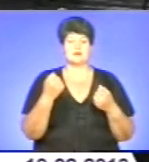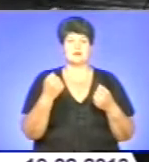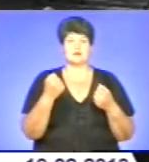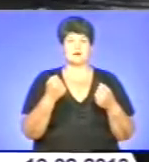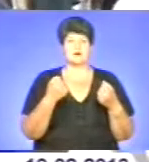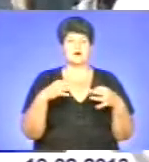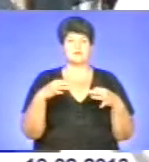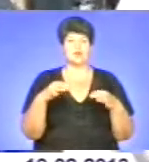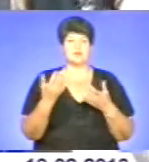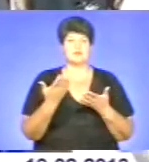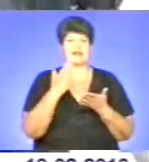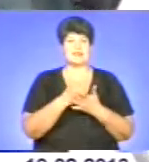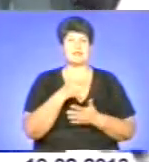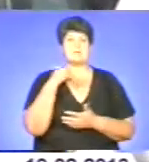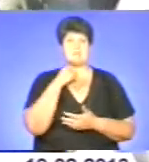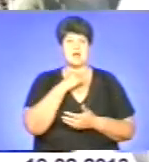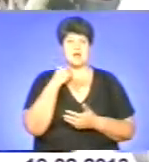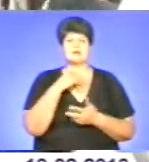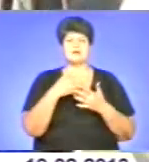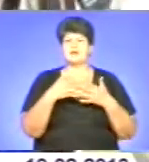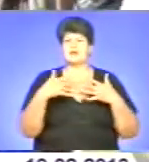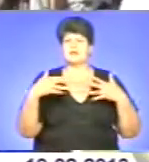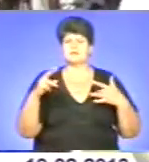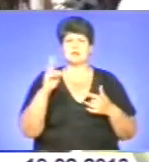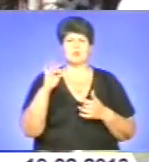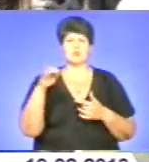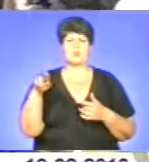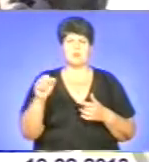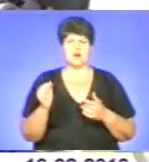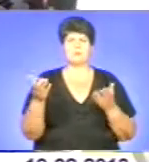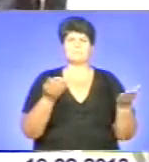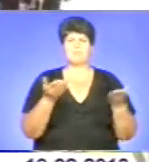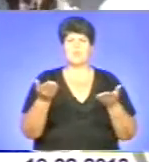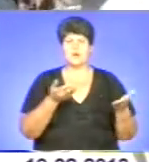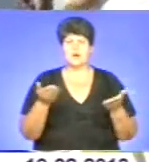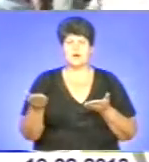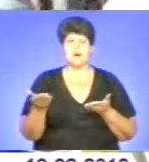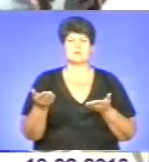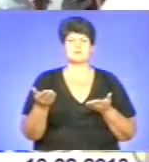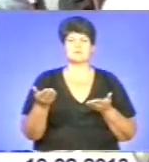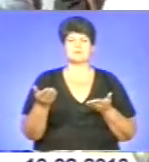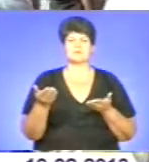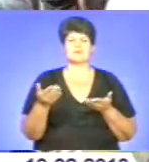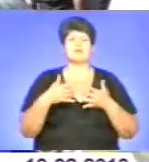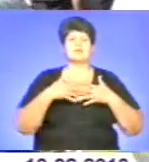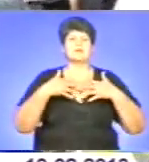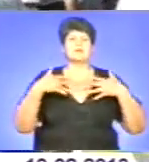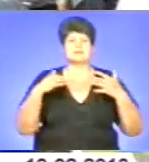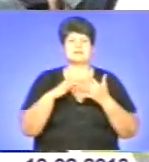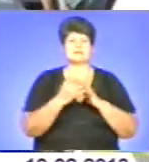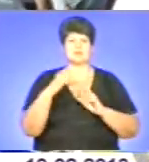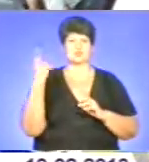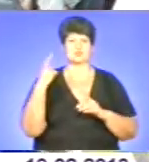є м'ясо різна крупа мука ну весь набір сільськогосподарської